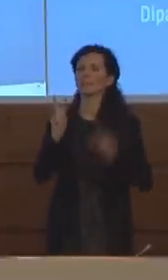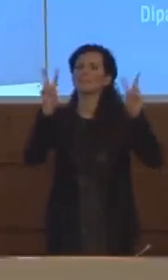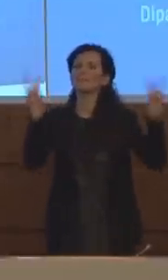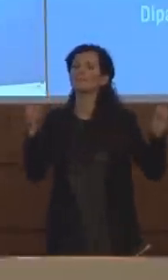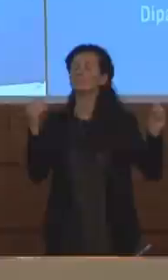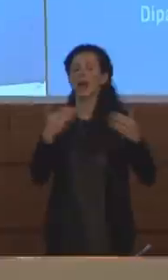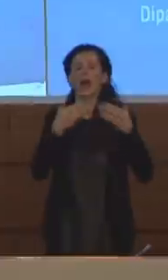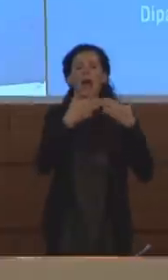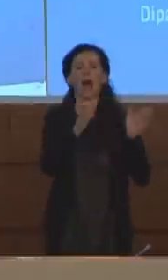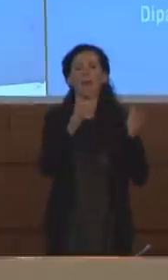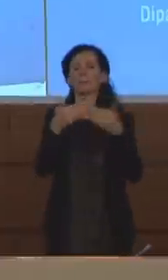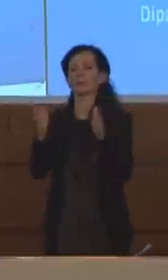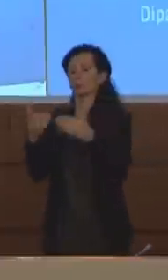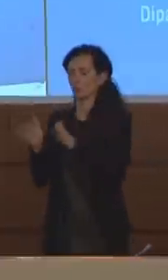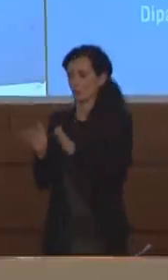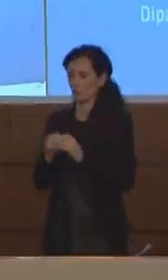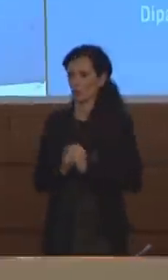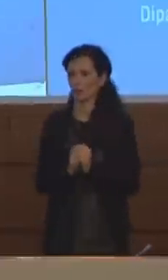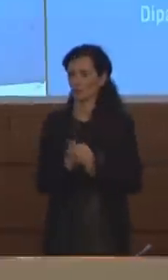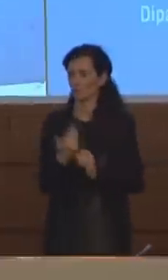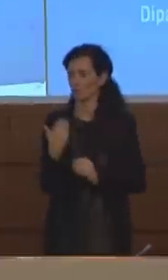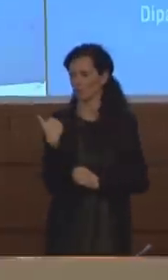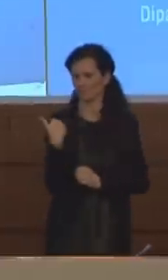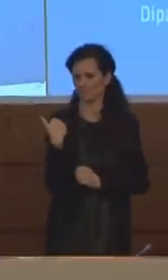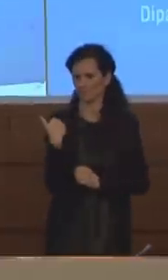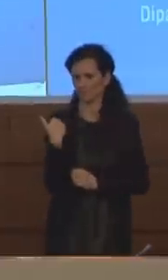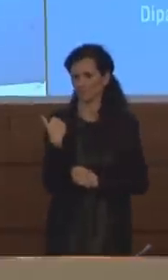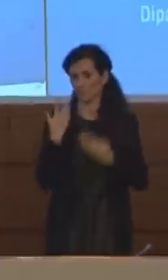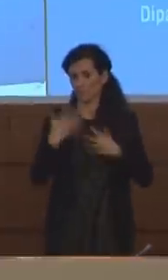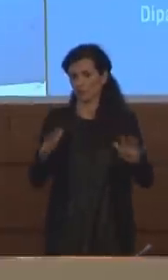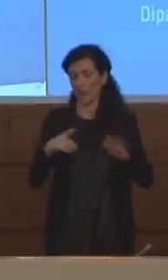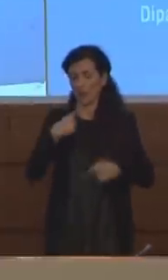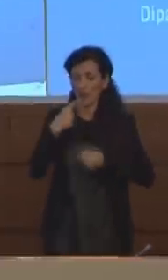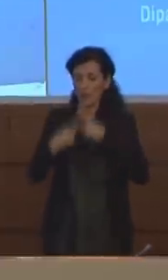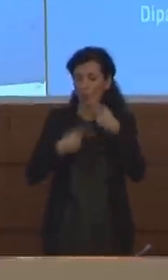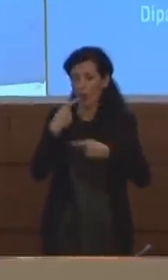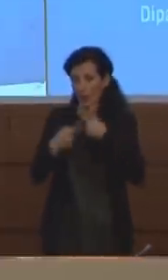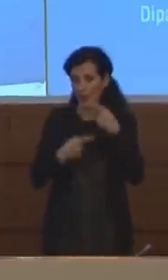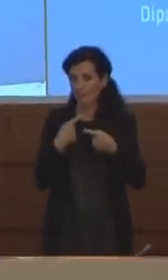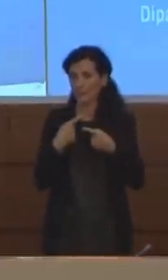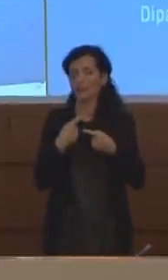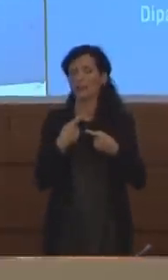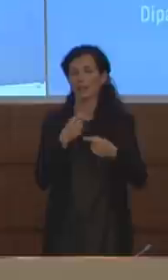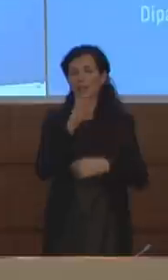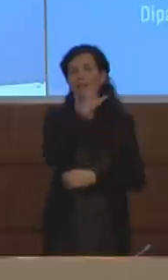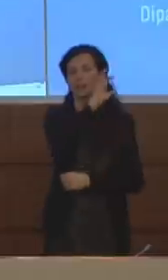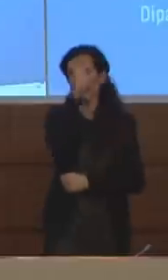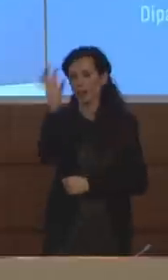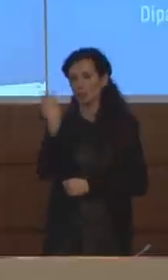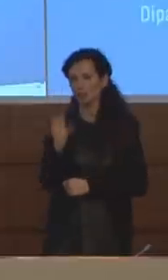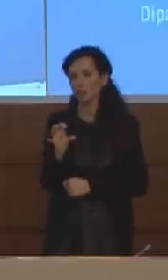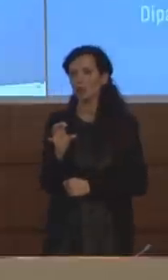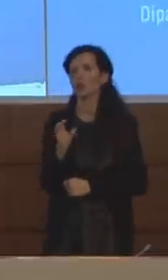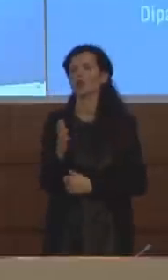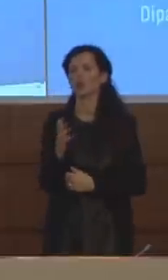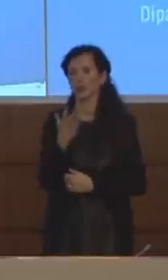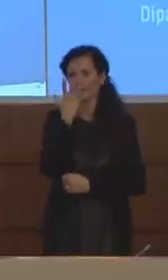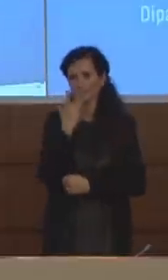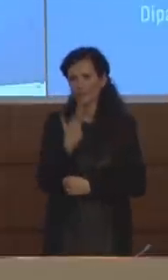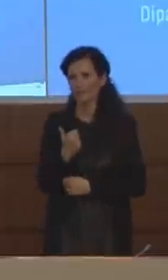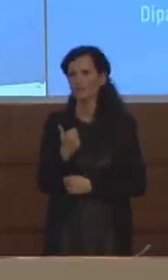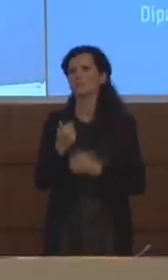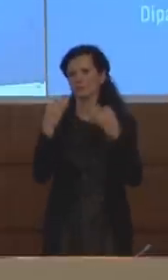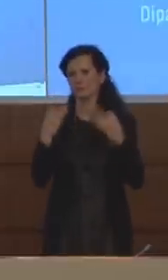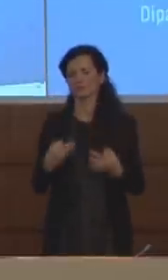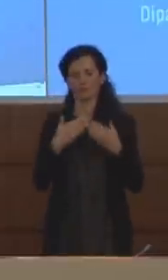nelle ultime ore si sono registrate diverse polemiche perché alcune regioni intendono ripartire già